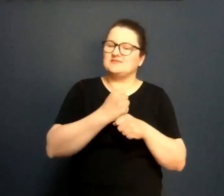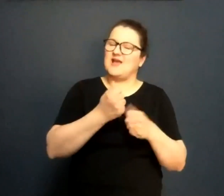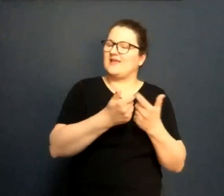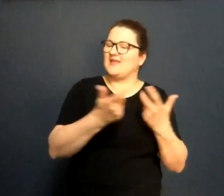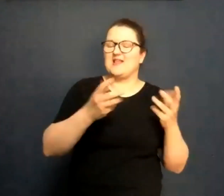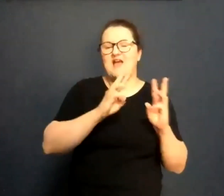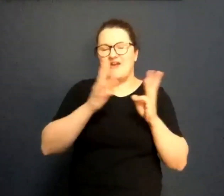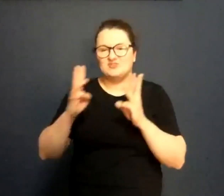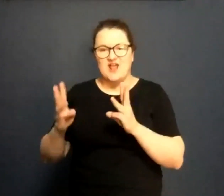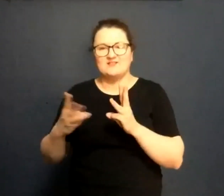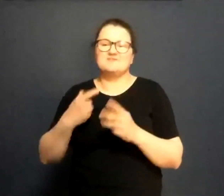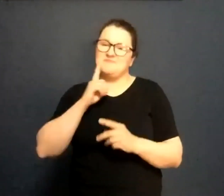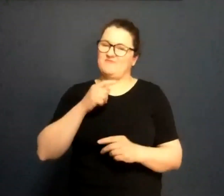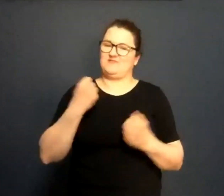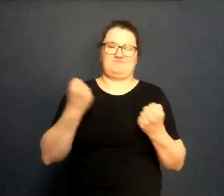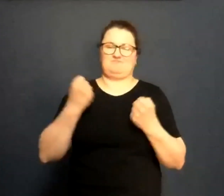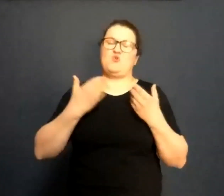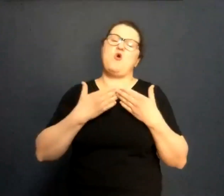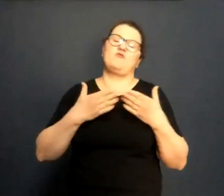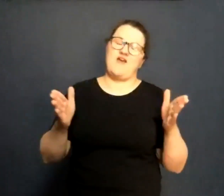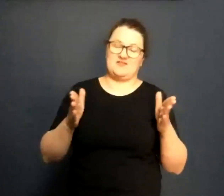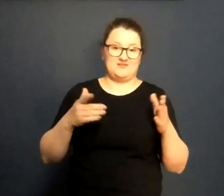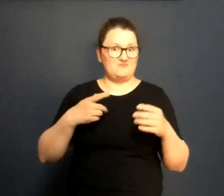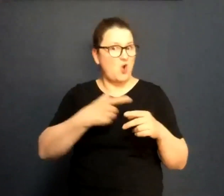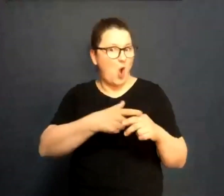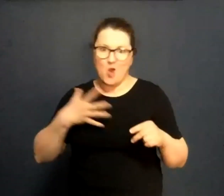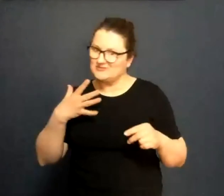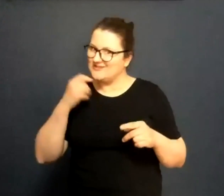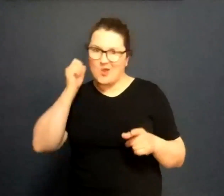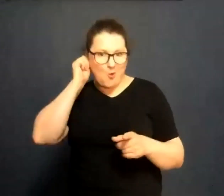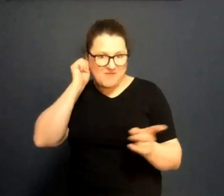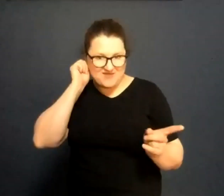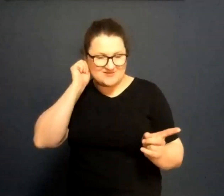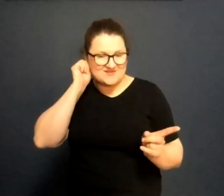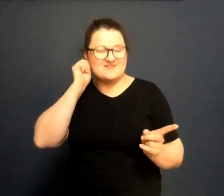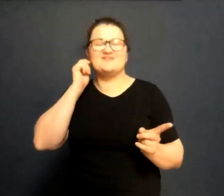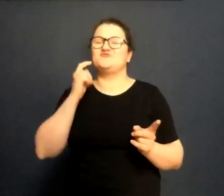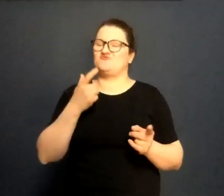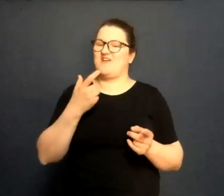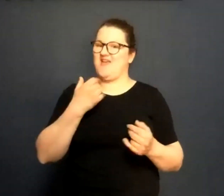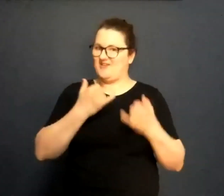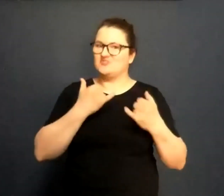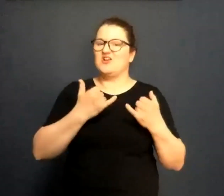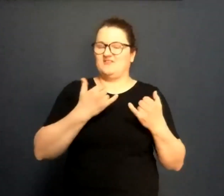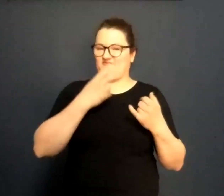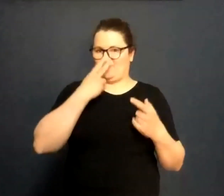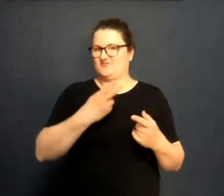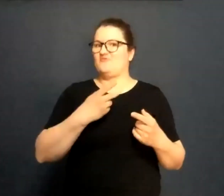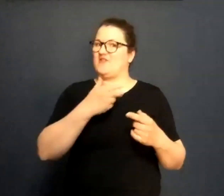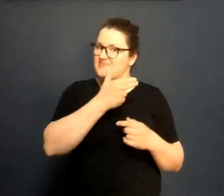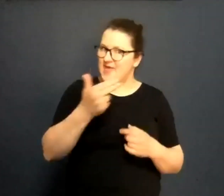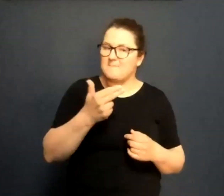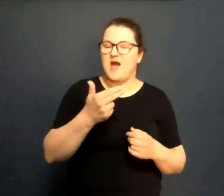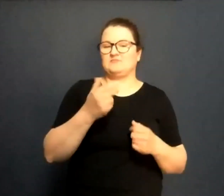one są naprawdę bardzo otwarte i to są, no, ostre kobiety, więc jeżeli już się przekona, przekonają do pracy, przekonają się do tematu,